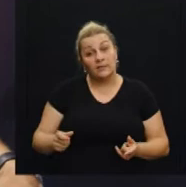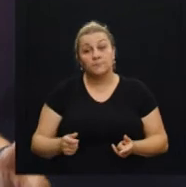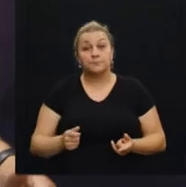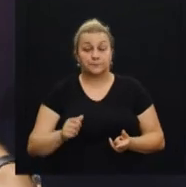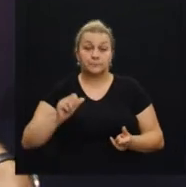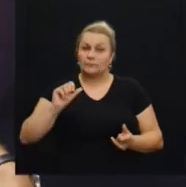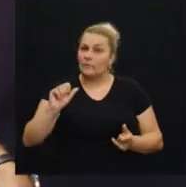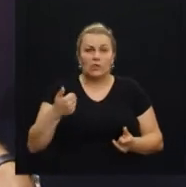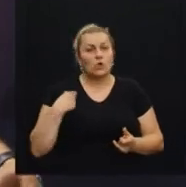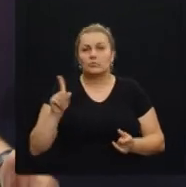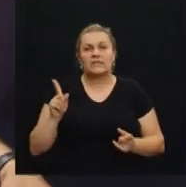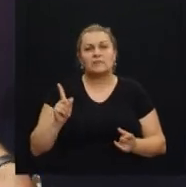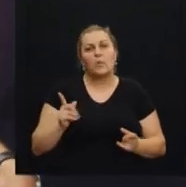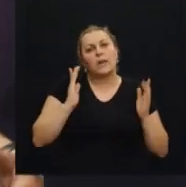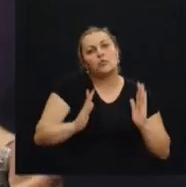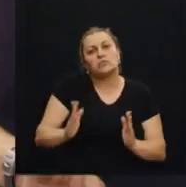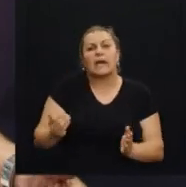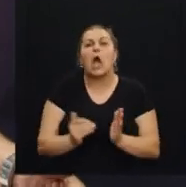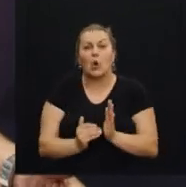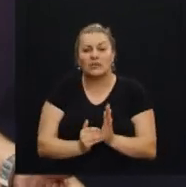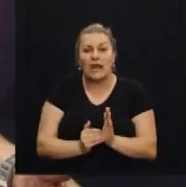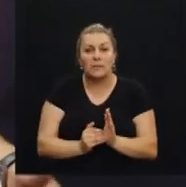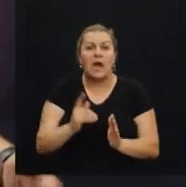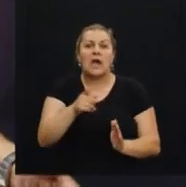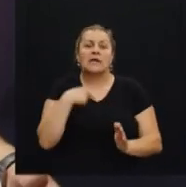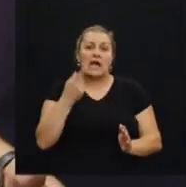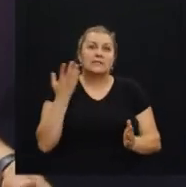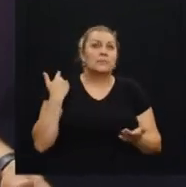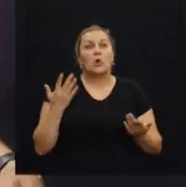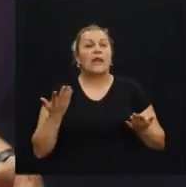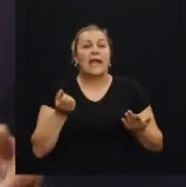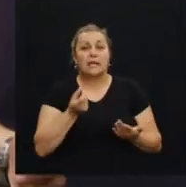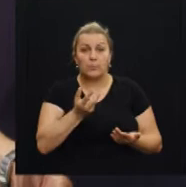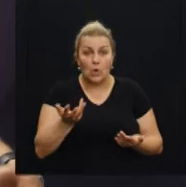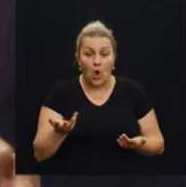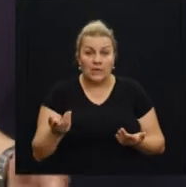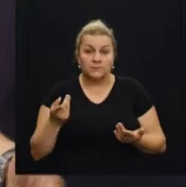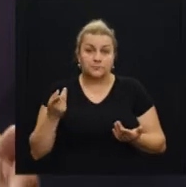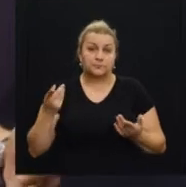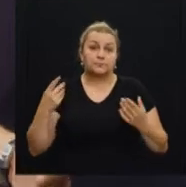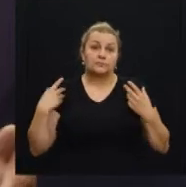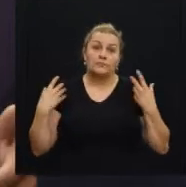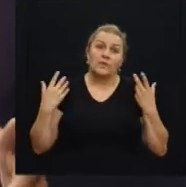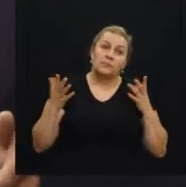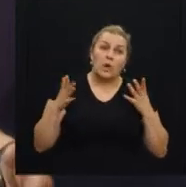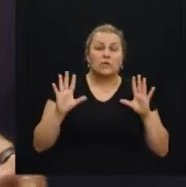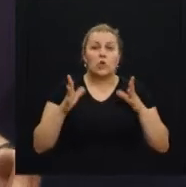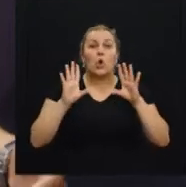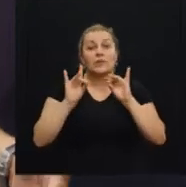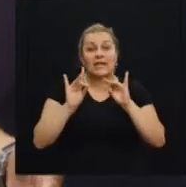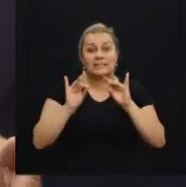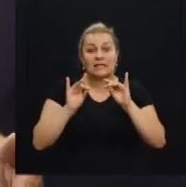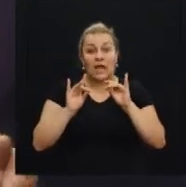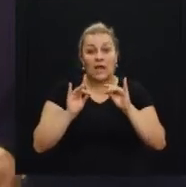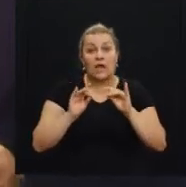ni ustrojeni kako treba. Bilo nas je jedan određeni broj, nije nas se skupilo 30, bilo nas je desetak, na kraju